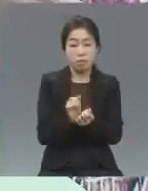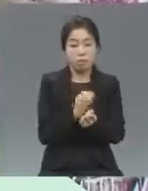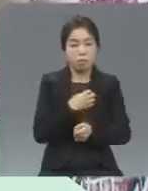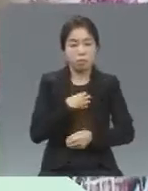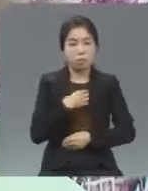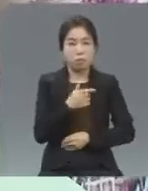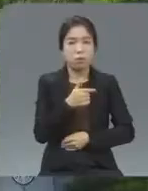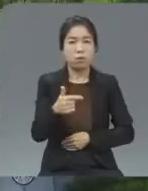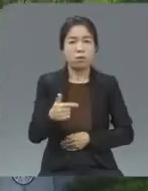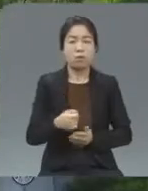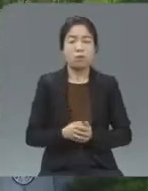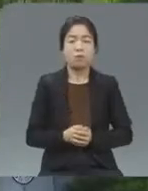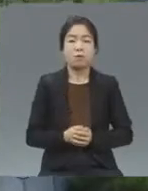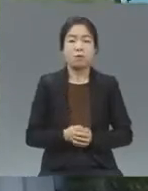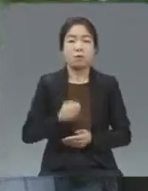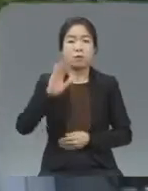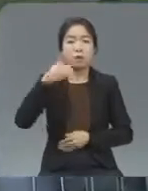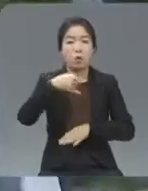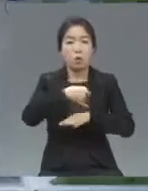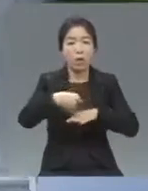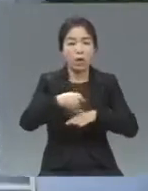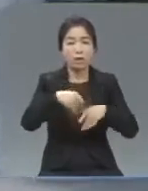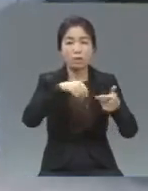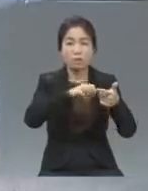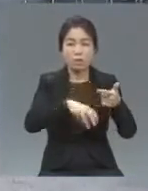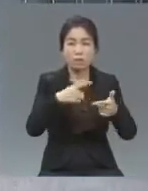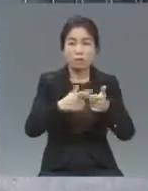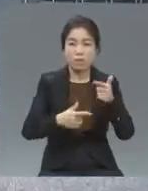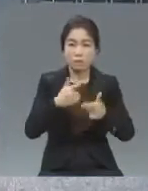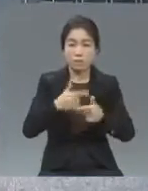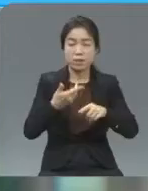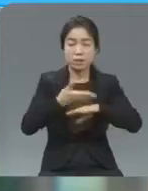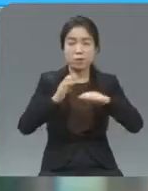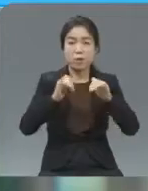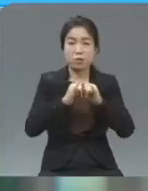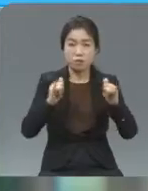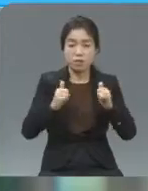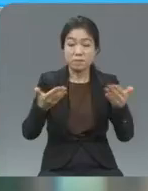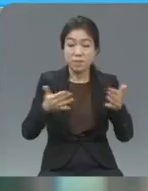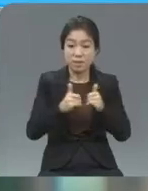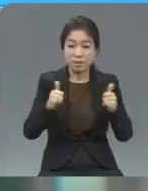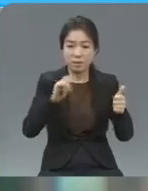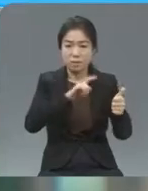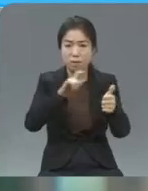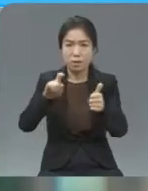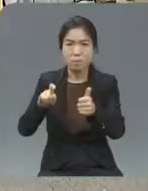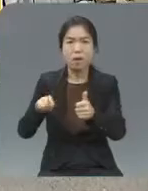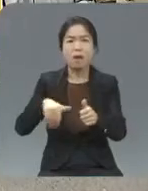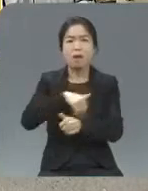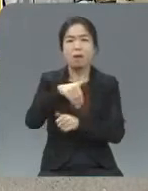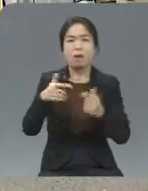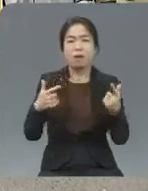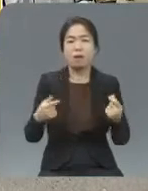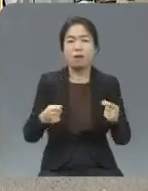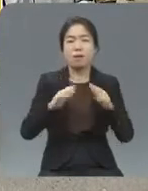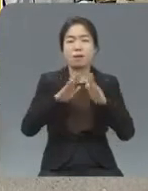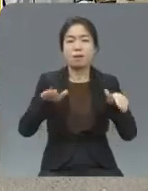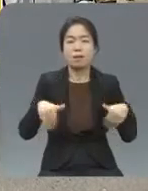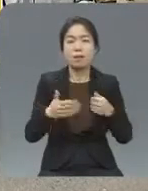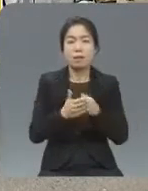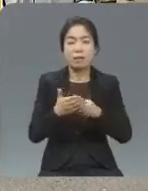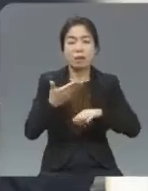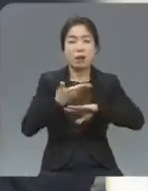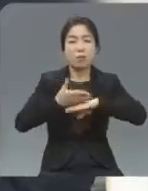우려는 더욱 큽니다. 최근 완도와 나주, 목포에서 외국인 노동자가 잇따라 확진된 상황. 전라남도는